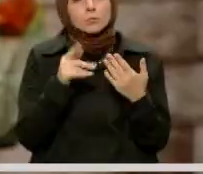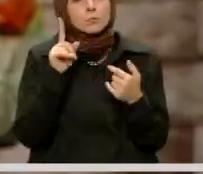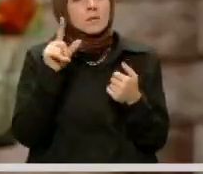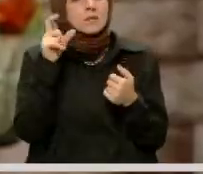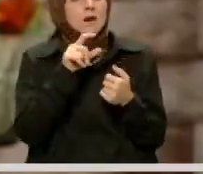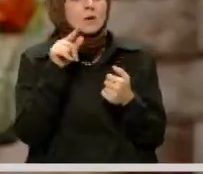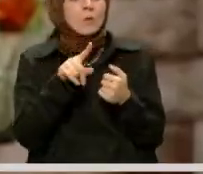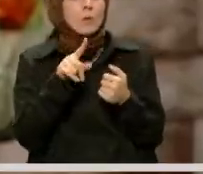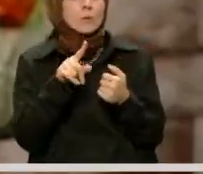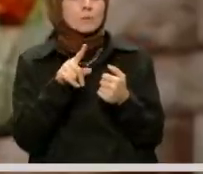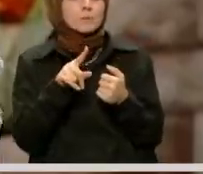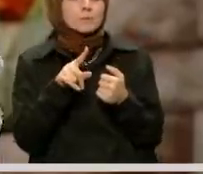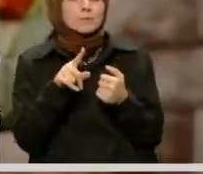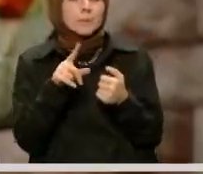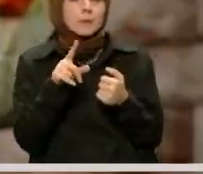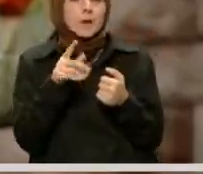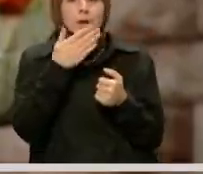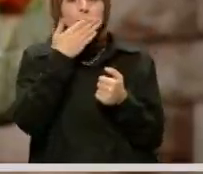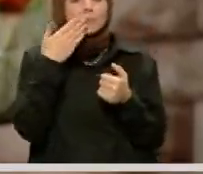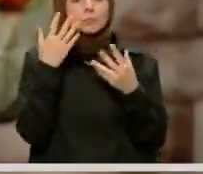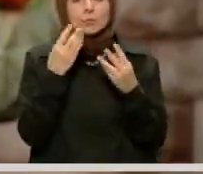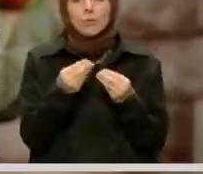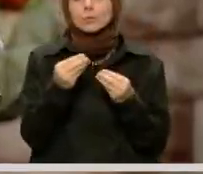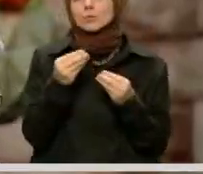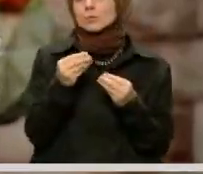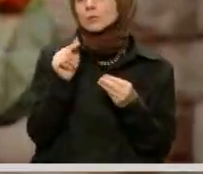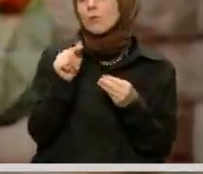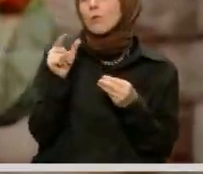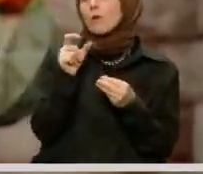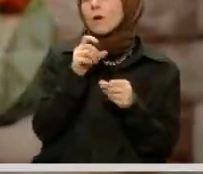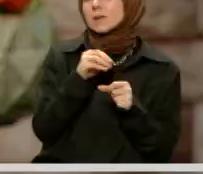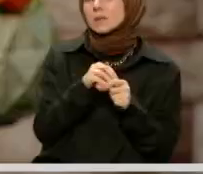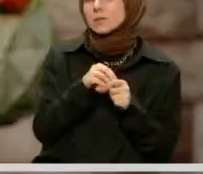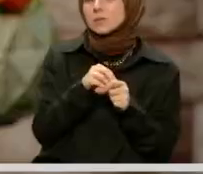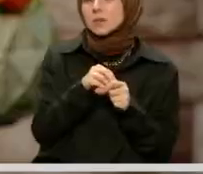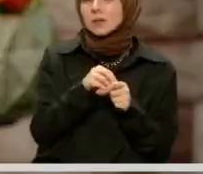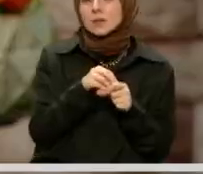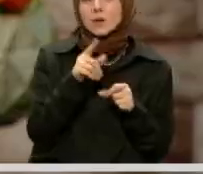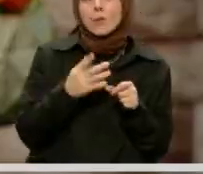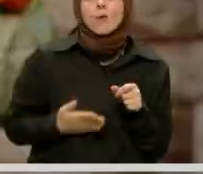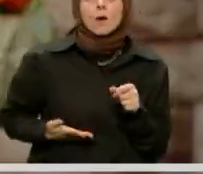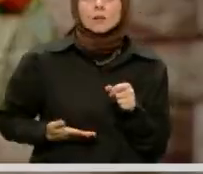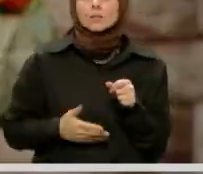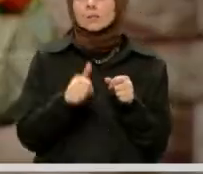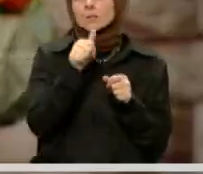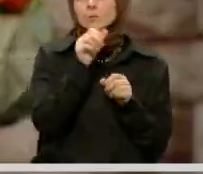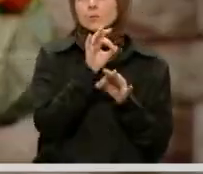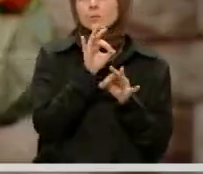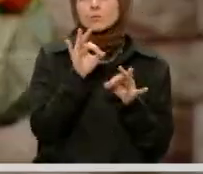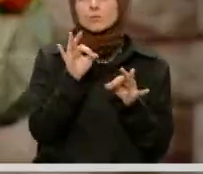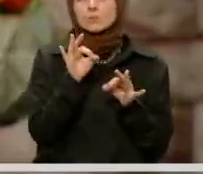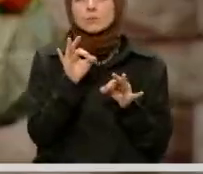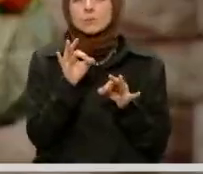ayda, aktif ibadet halinde olduğumuz o ayda ve bir taraftan açlık ve susuzluğu tattığımız o zaman diliminde